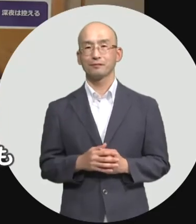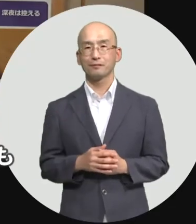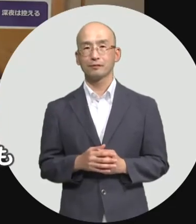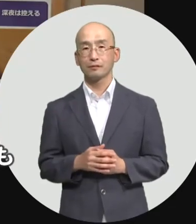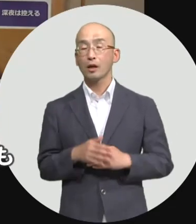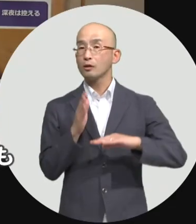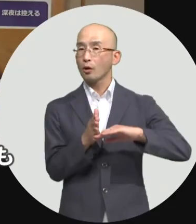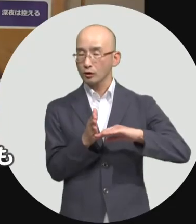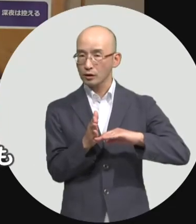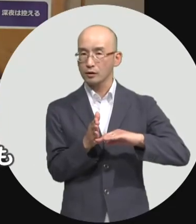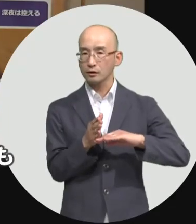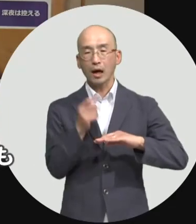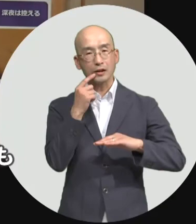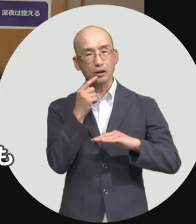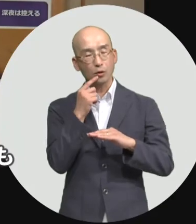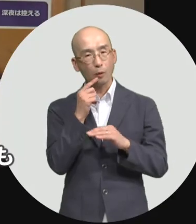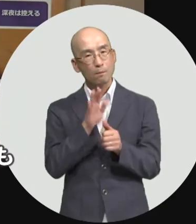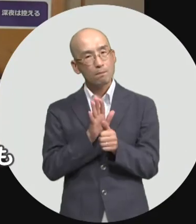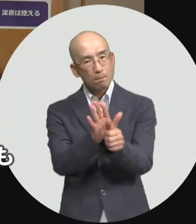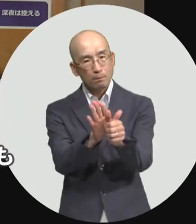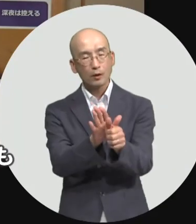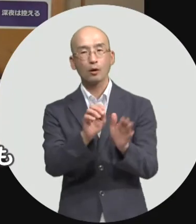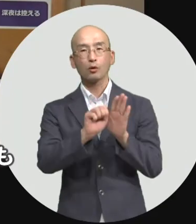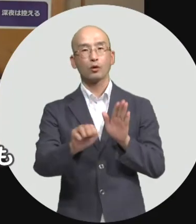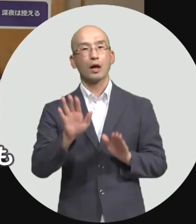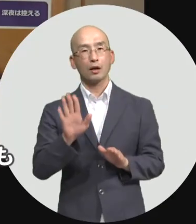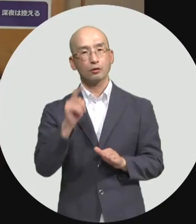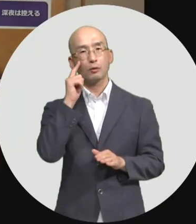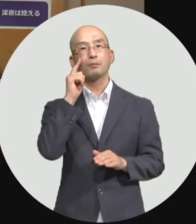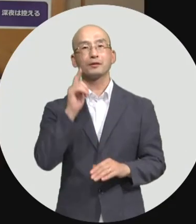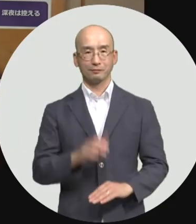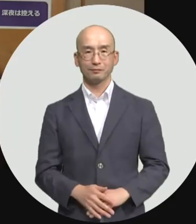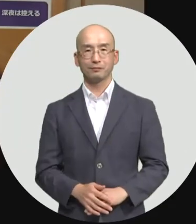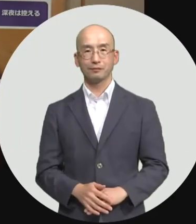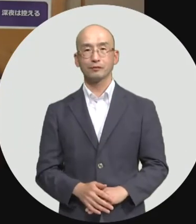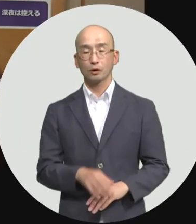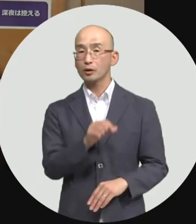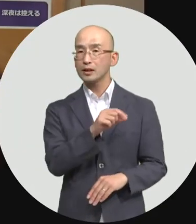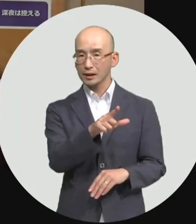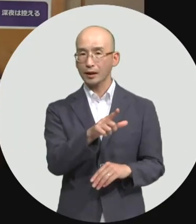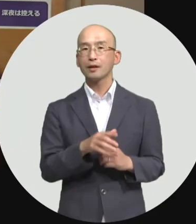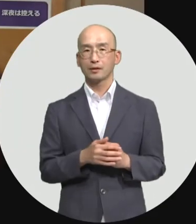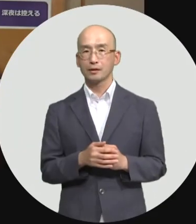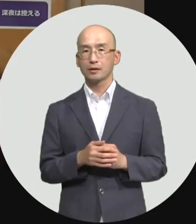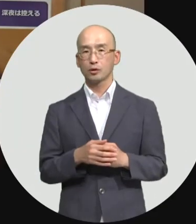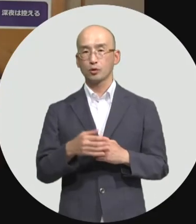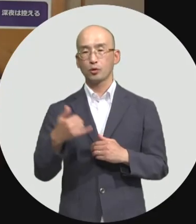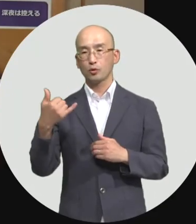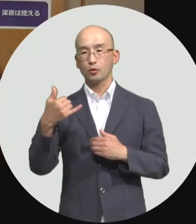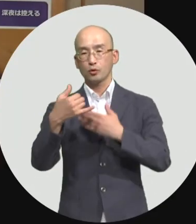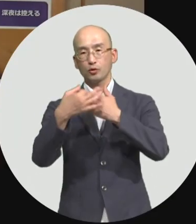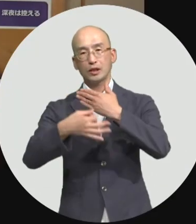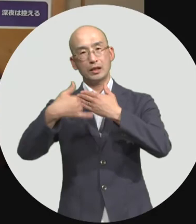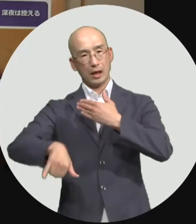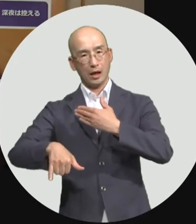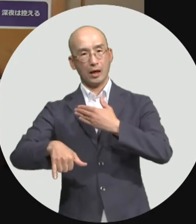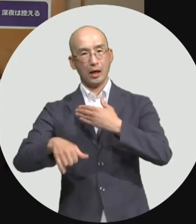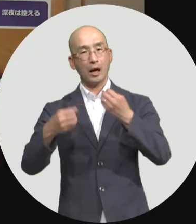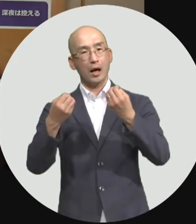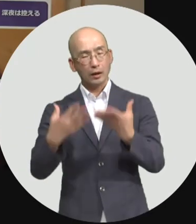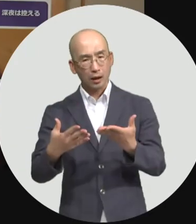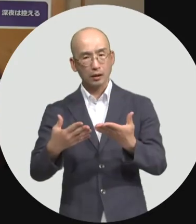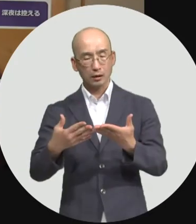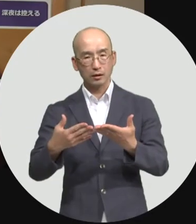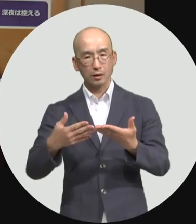料理の味を引き立てるような効果もあると思っております。まあ、これを起爆剤としてですね、宇治茶の新たな市場開